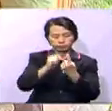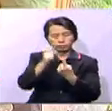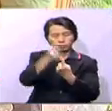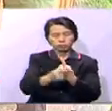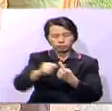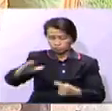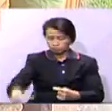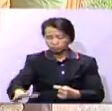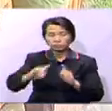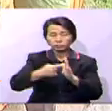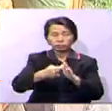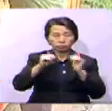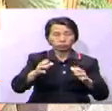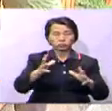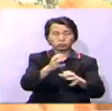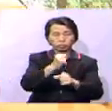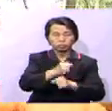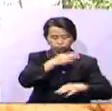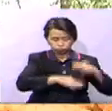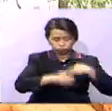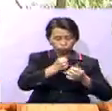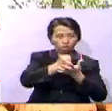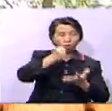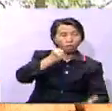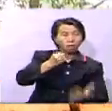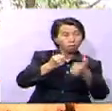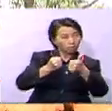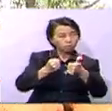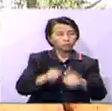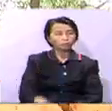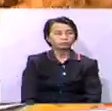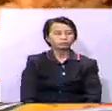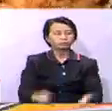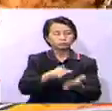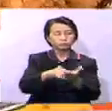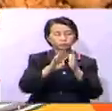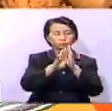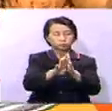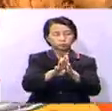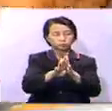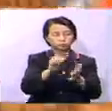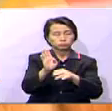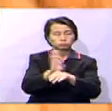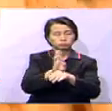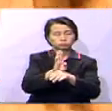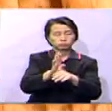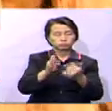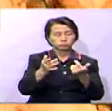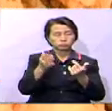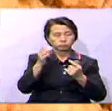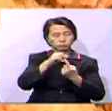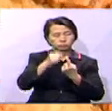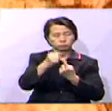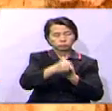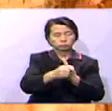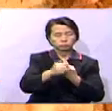dimulakan kecil-kecilan mampu menghasilkan pendapatan yang lumayan. Ini dibuktikan oleh rangkaian peniaga pisang goreng Malaysia